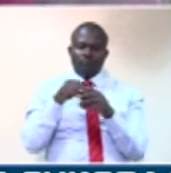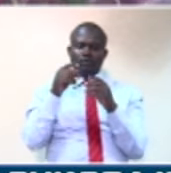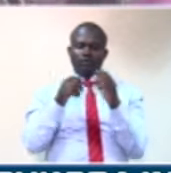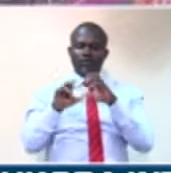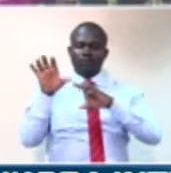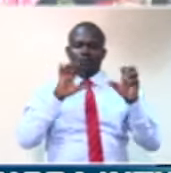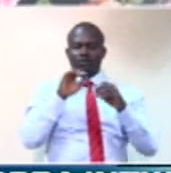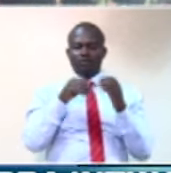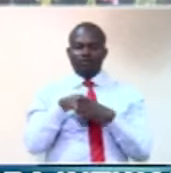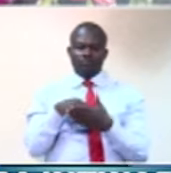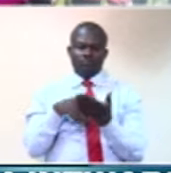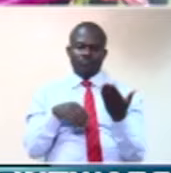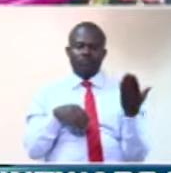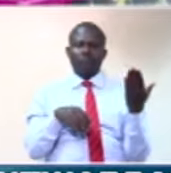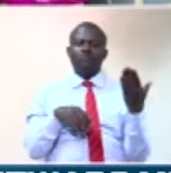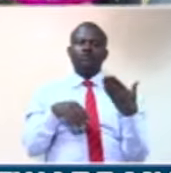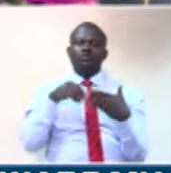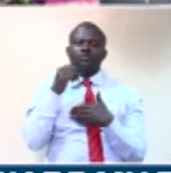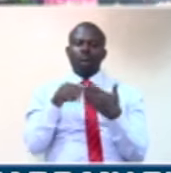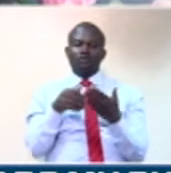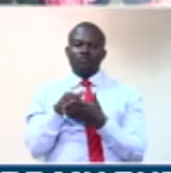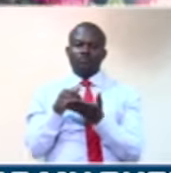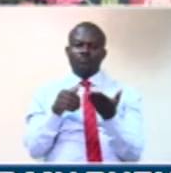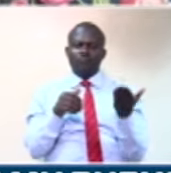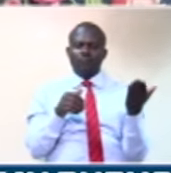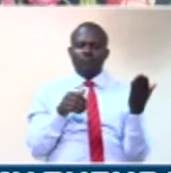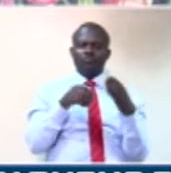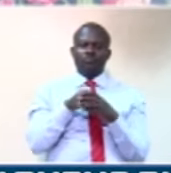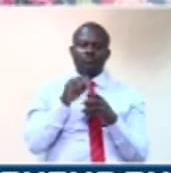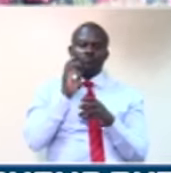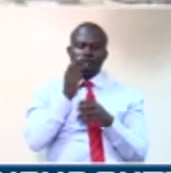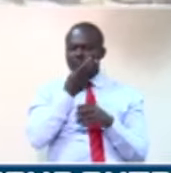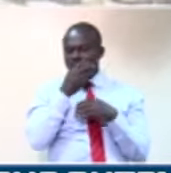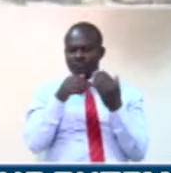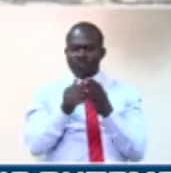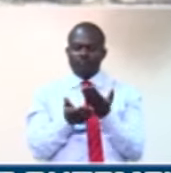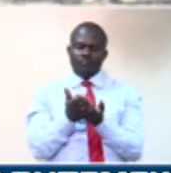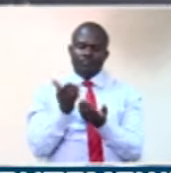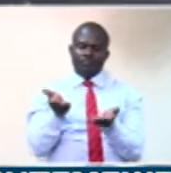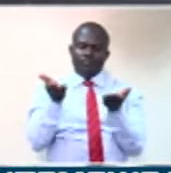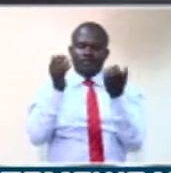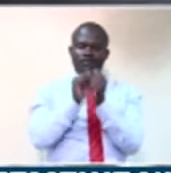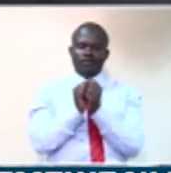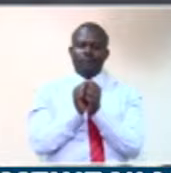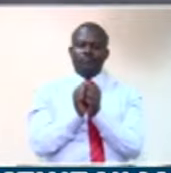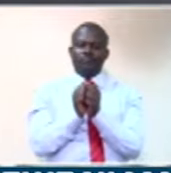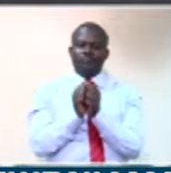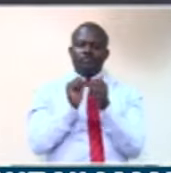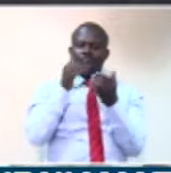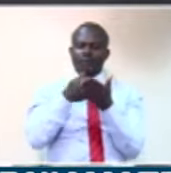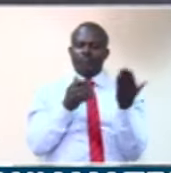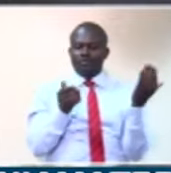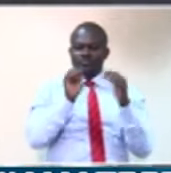ivangura ikaroba isambaza zikoze gusa intara zigasigara mu mazi zikaba. bakabasha kororoka. Isambaza zikirwa mu kiyaga cya Kivu kugeza ubu